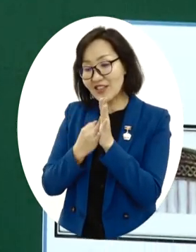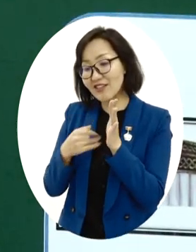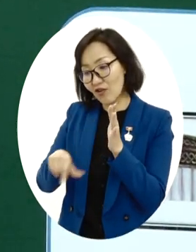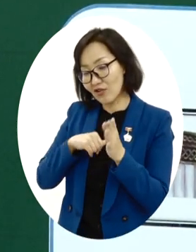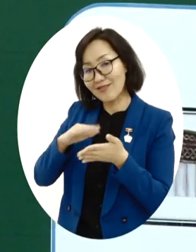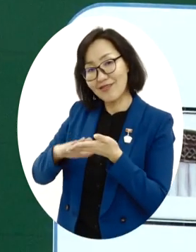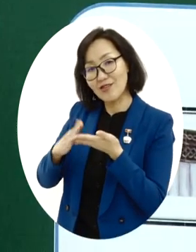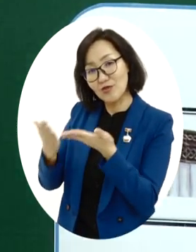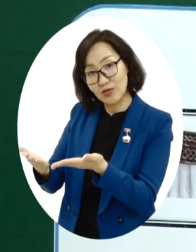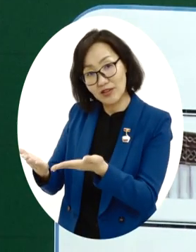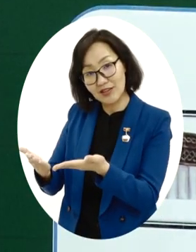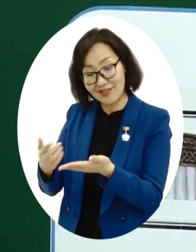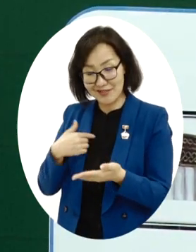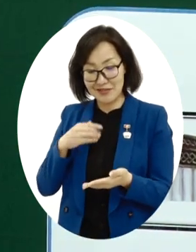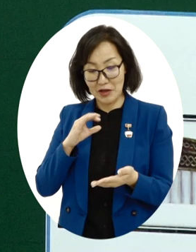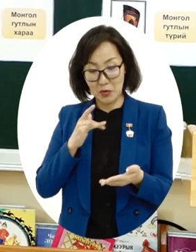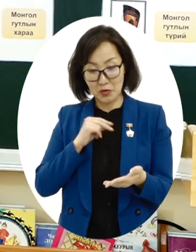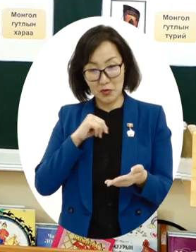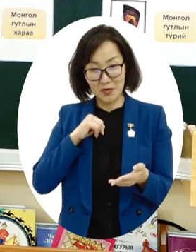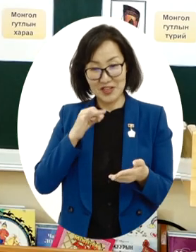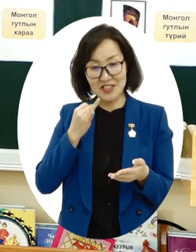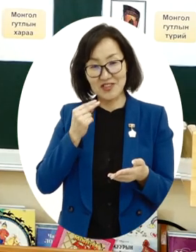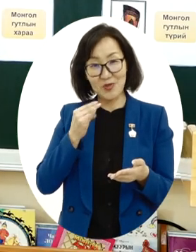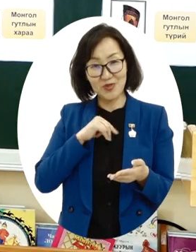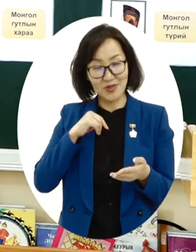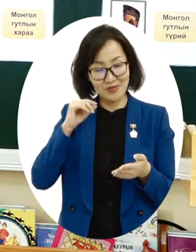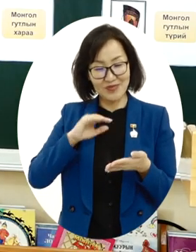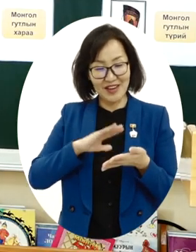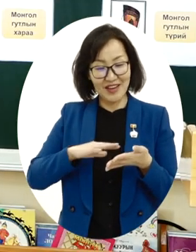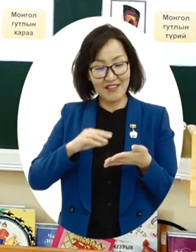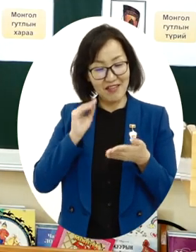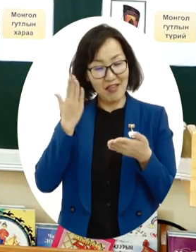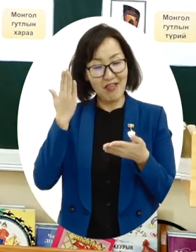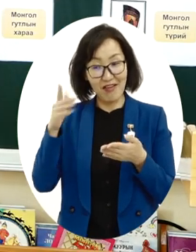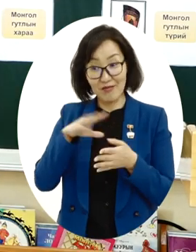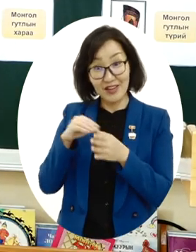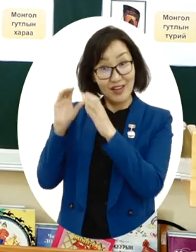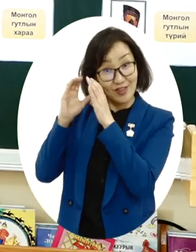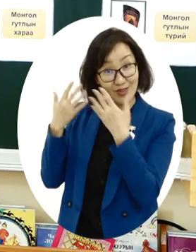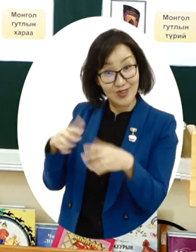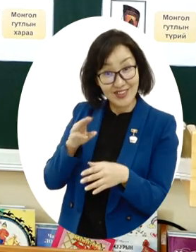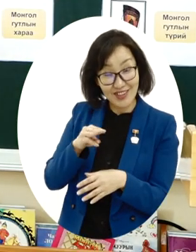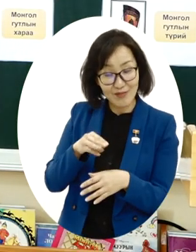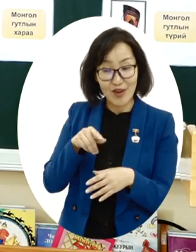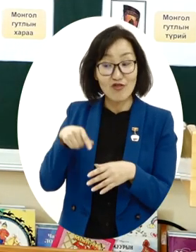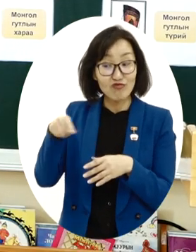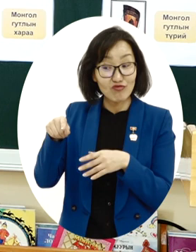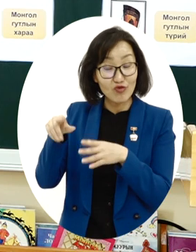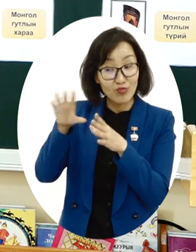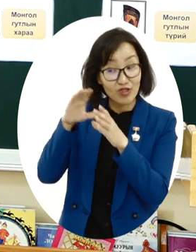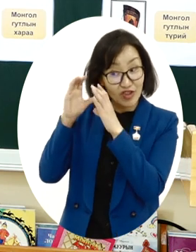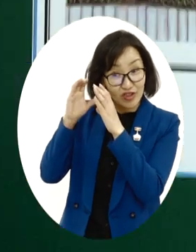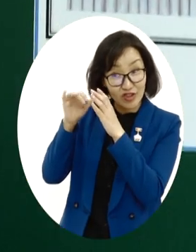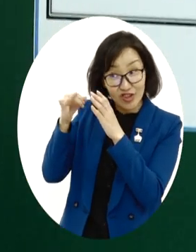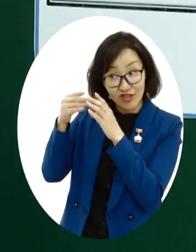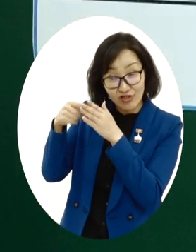танилцуулна. Өөрөөр хэлбэл саяын сурагчийн илтгэлийг бүгдээрээ хамтдаа сонссон тийм үү? За бусдынхаа илтгэлийг сонссны